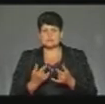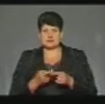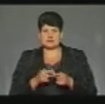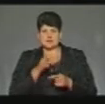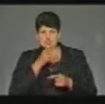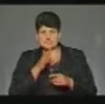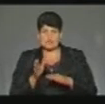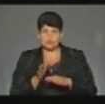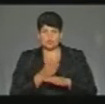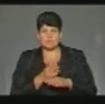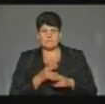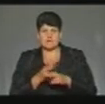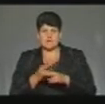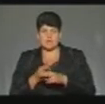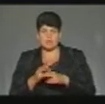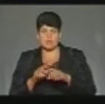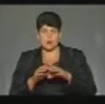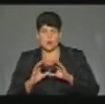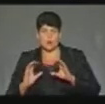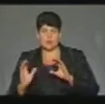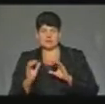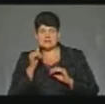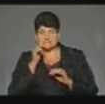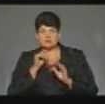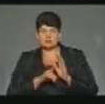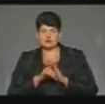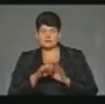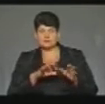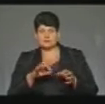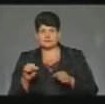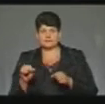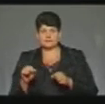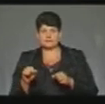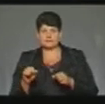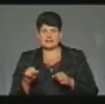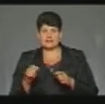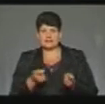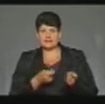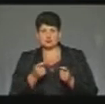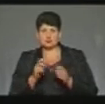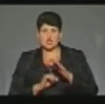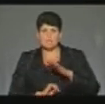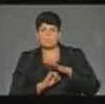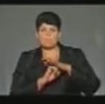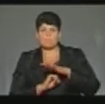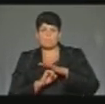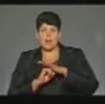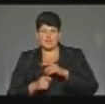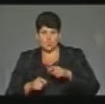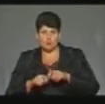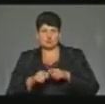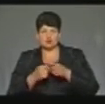час демонтуються блоки бар'єрного огородження. Завтра розпочнемо демонтувати вже самі несучі балки, ті пошкоджені